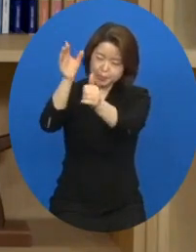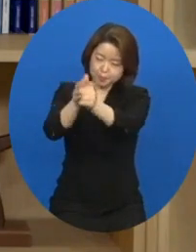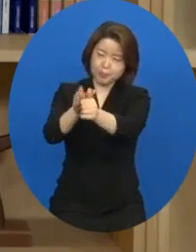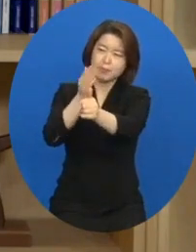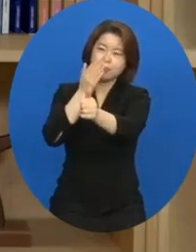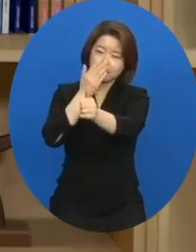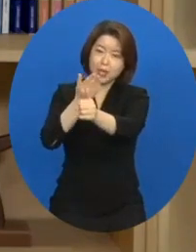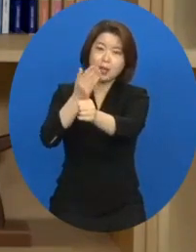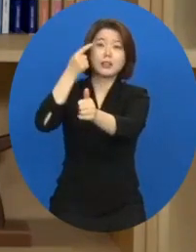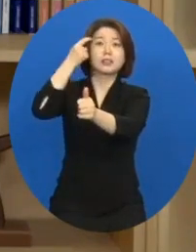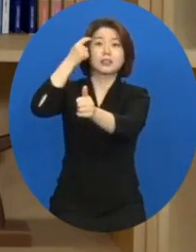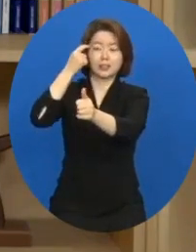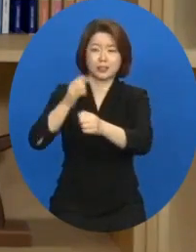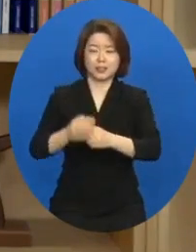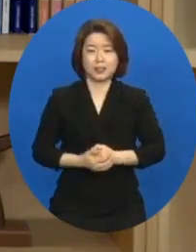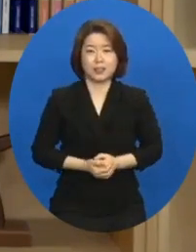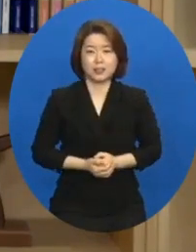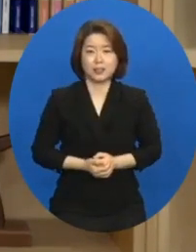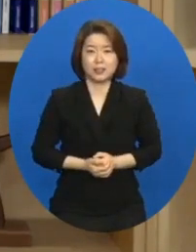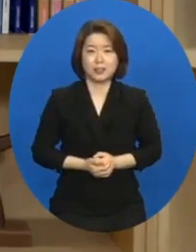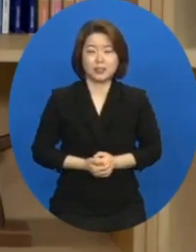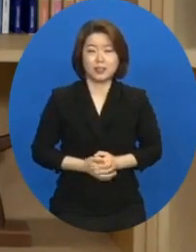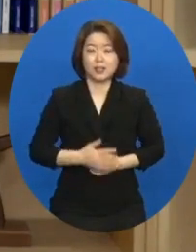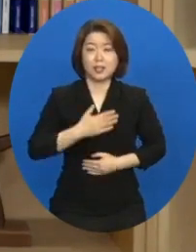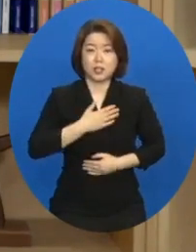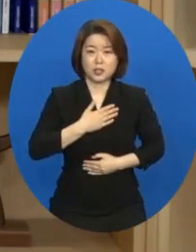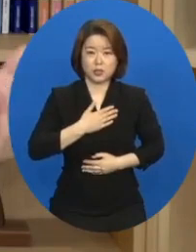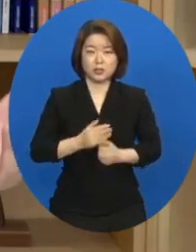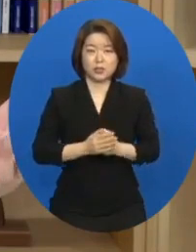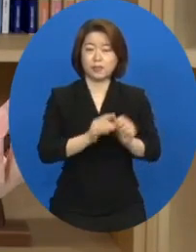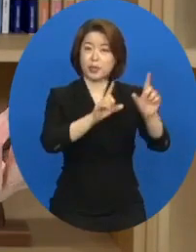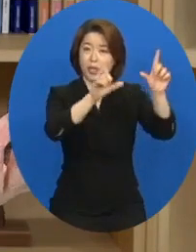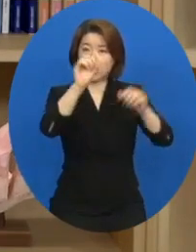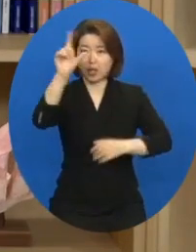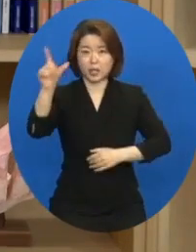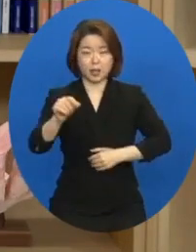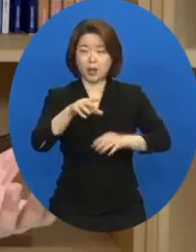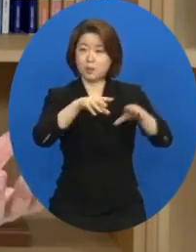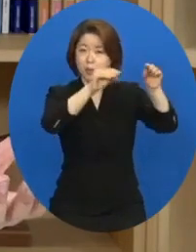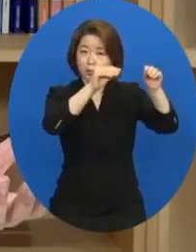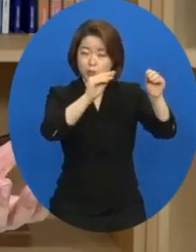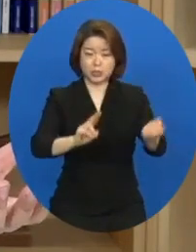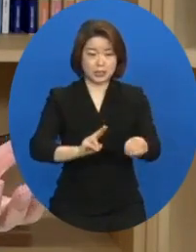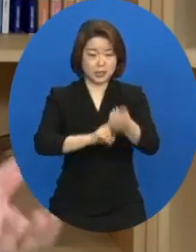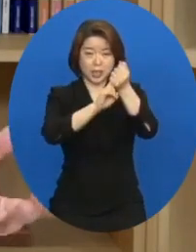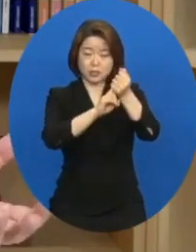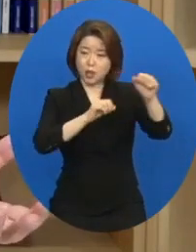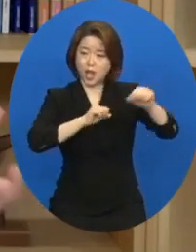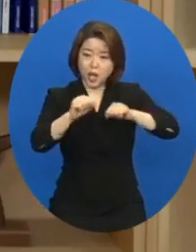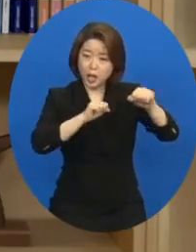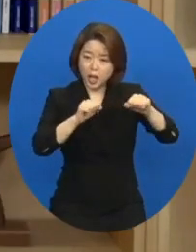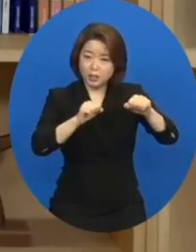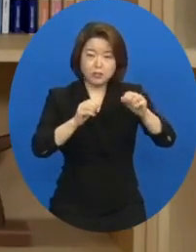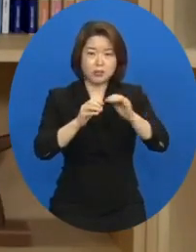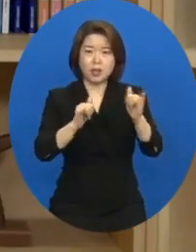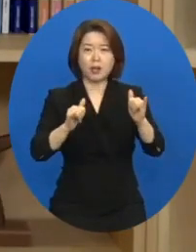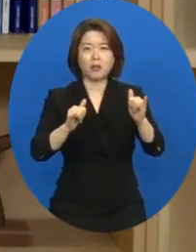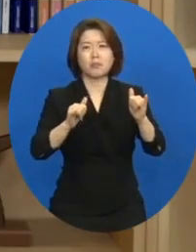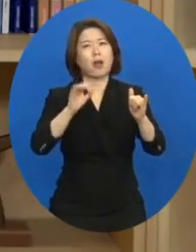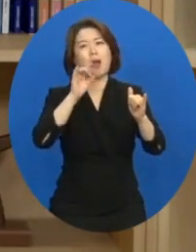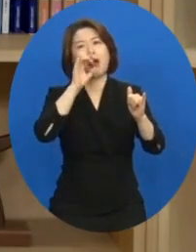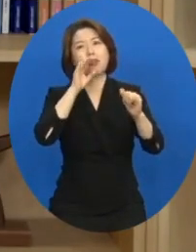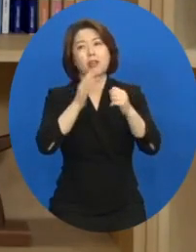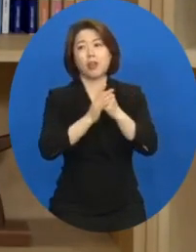깨닫게 됩니다 저는 해와 달을 멈추는 기적을 행할 수 있는 사람은 못됩니다